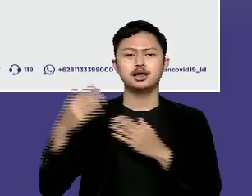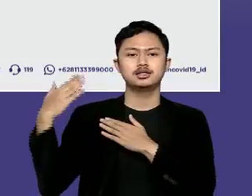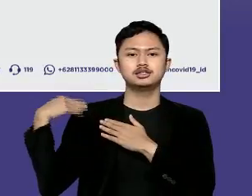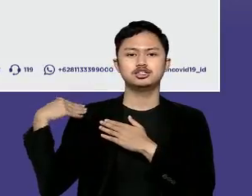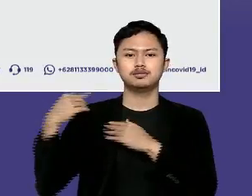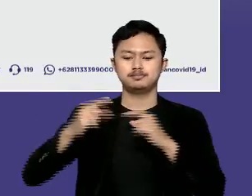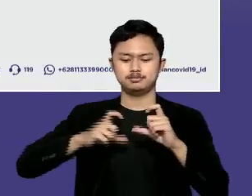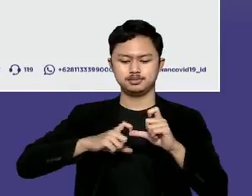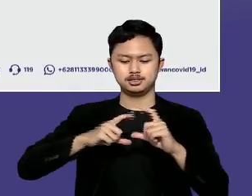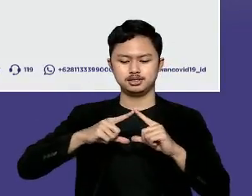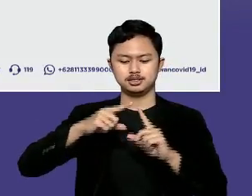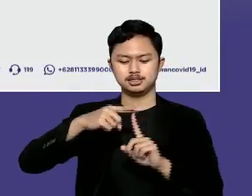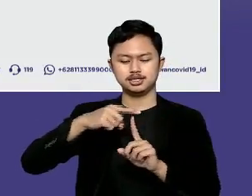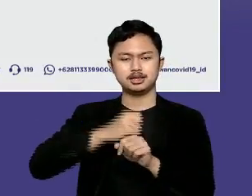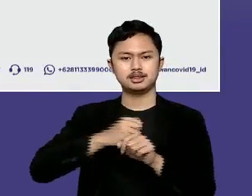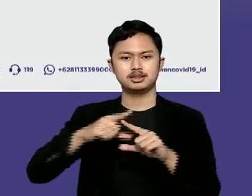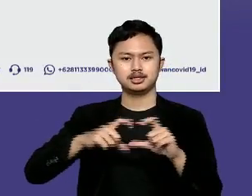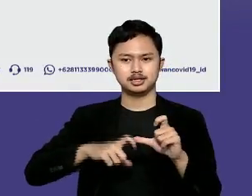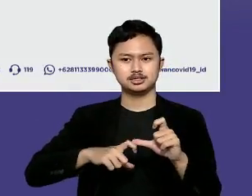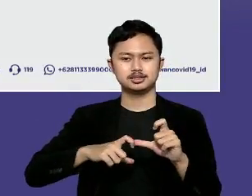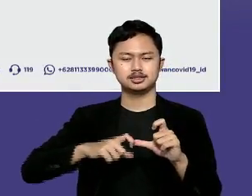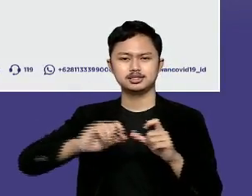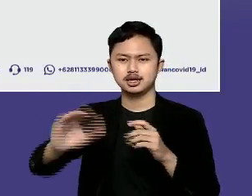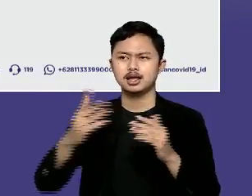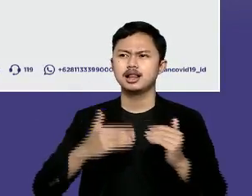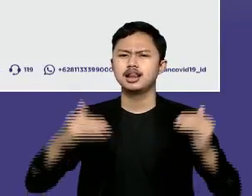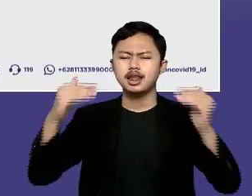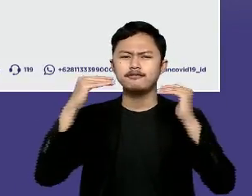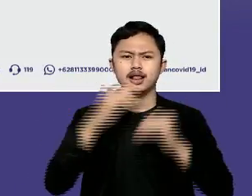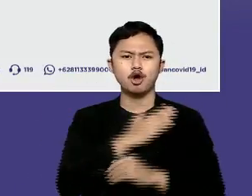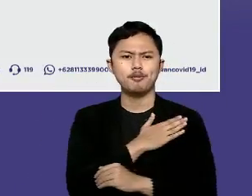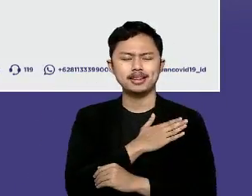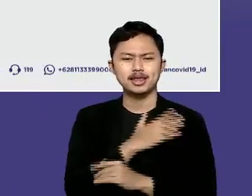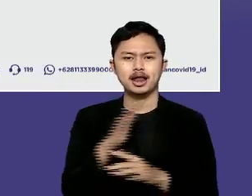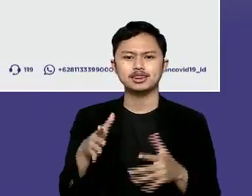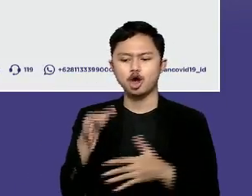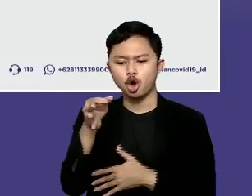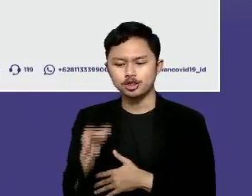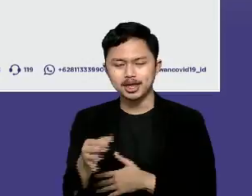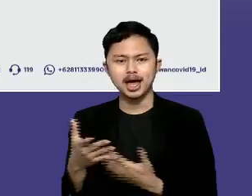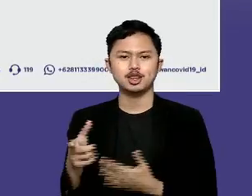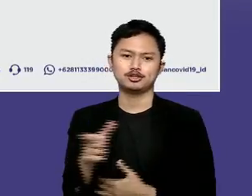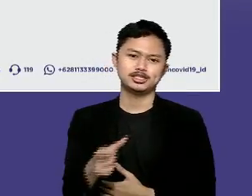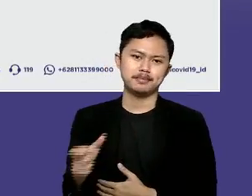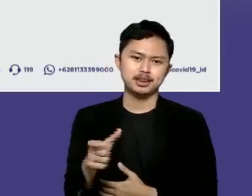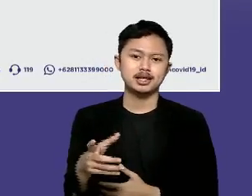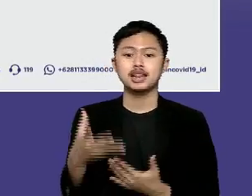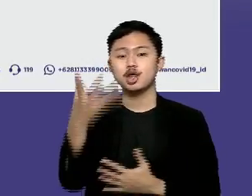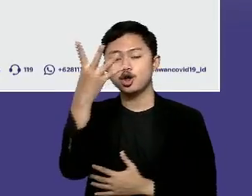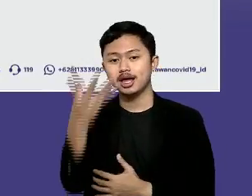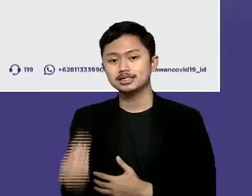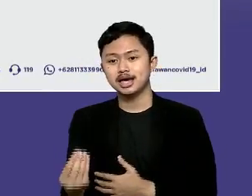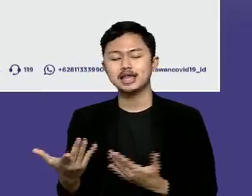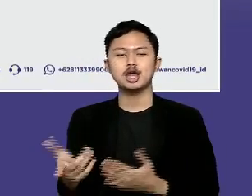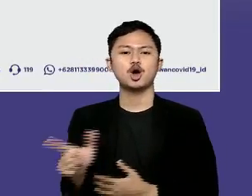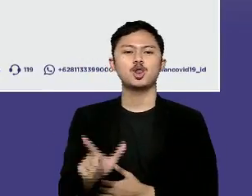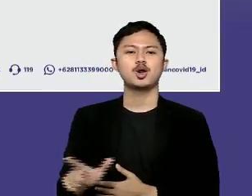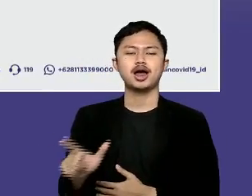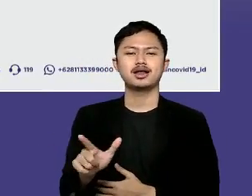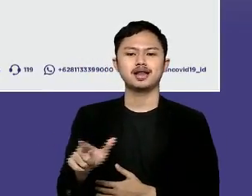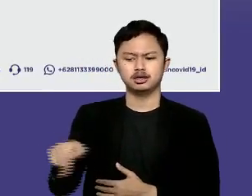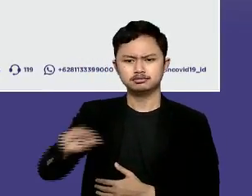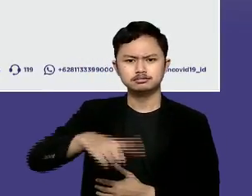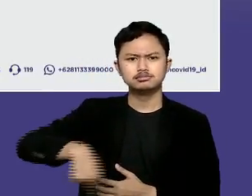Satgas COVID-19 daerah, baik di tingkat kabupaten, kota, kecamatan, desa, ataupun kelurahan,